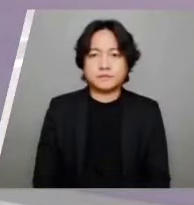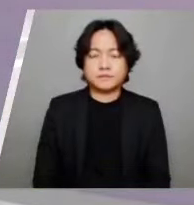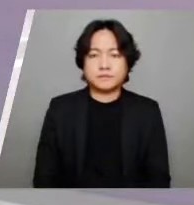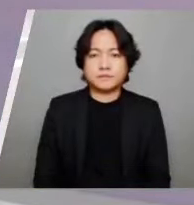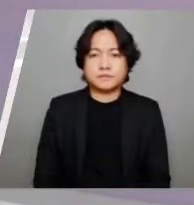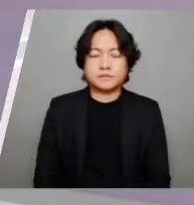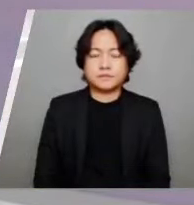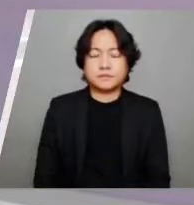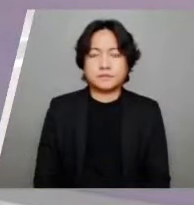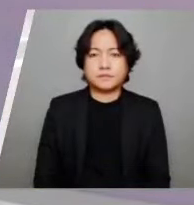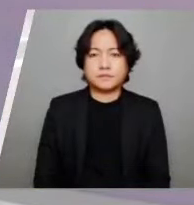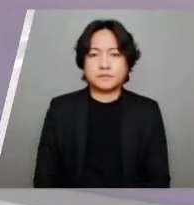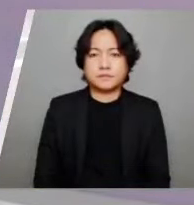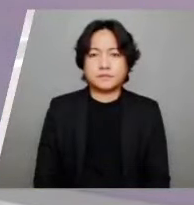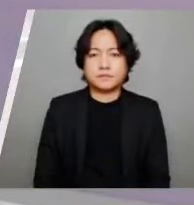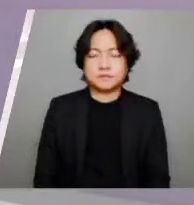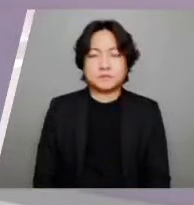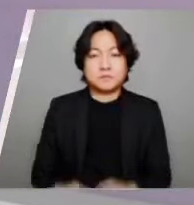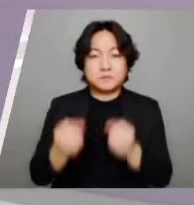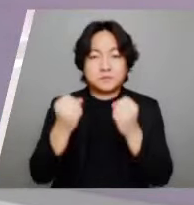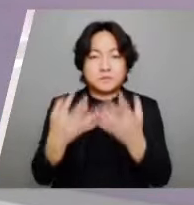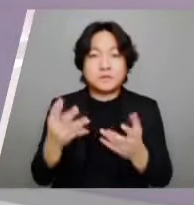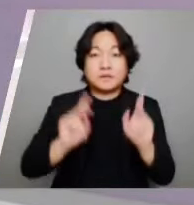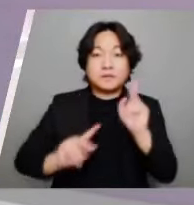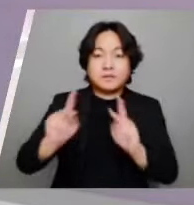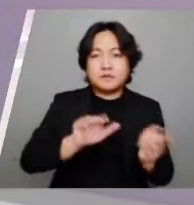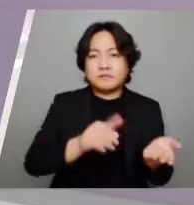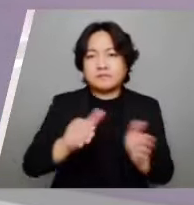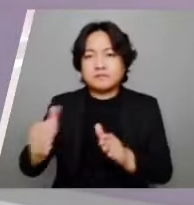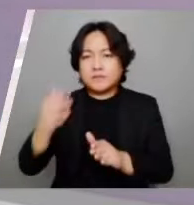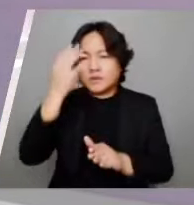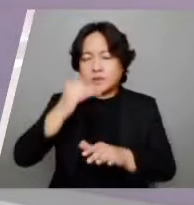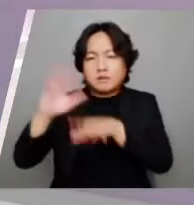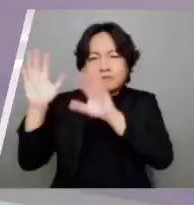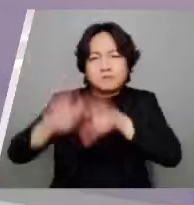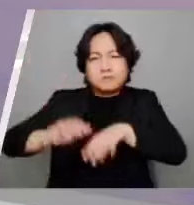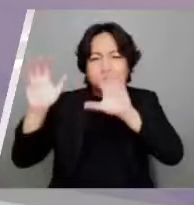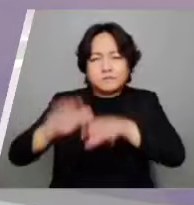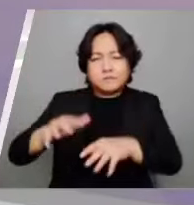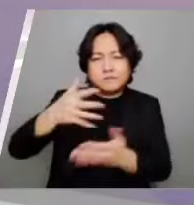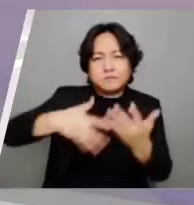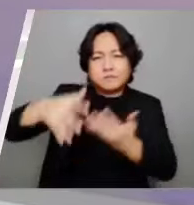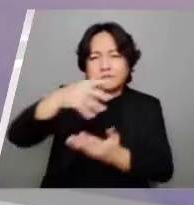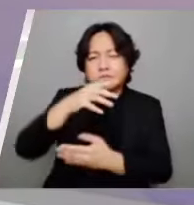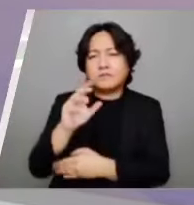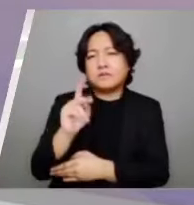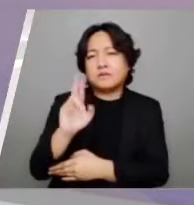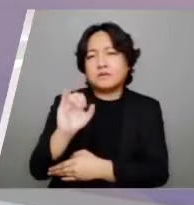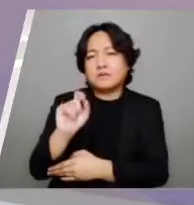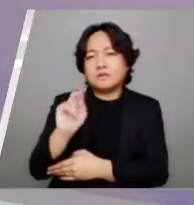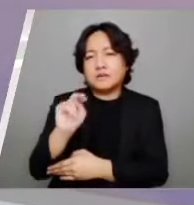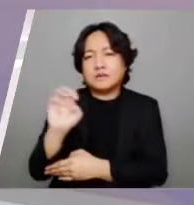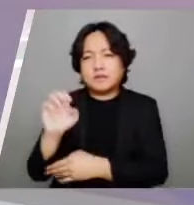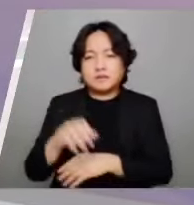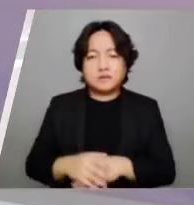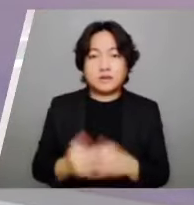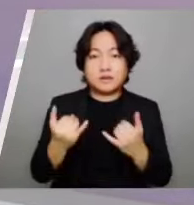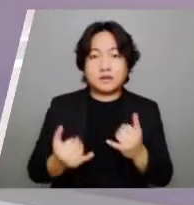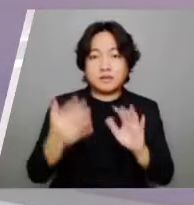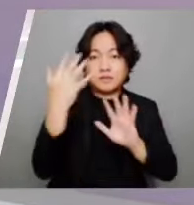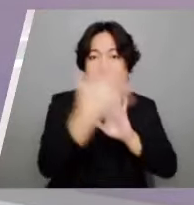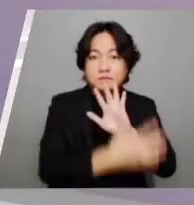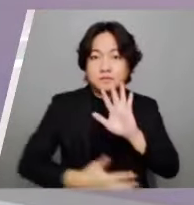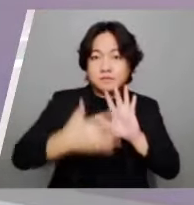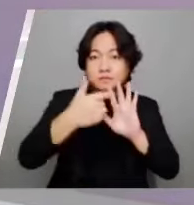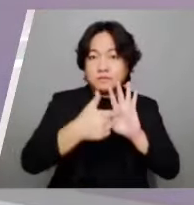Marami sa mga naiulat na nasuwi dahil sa Bagyong Christine na puruhan sa mga landslide sa Batangas. May geohazard map and ang Mines and Geosciences